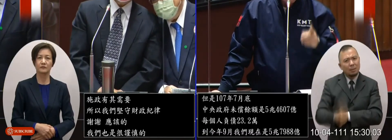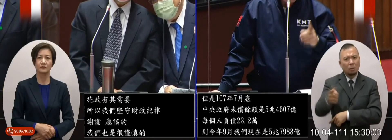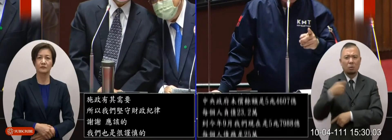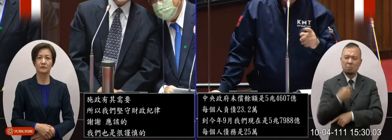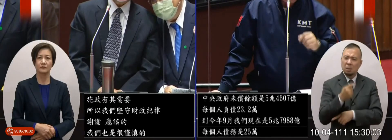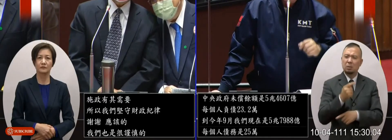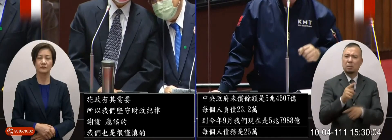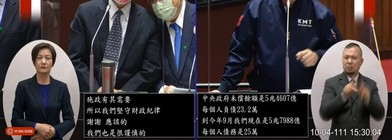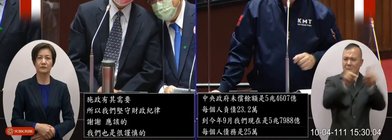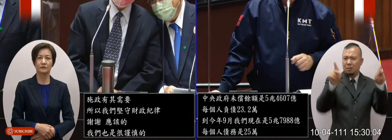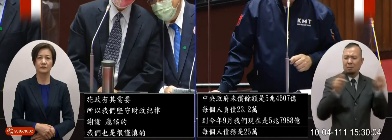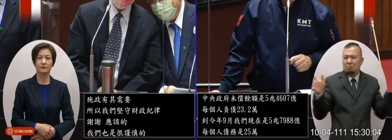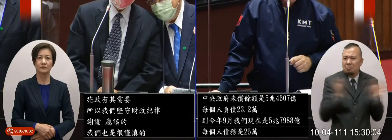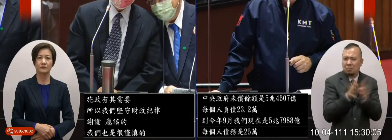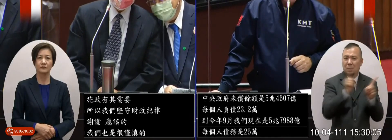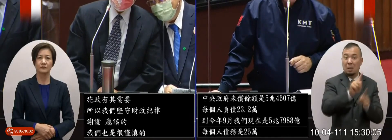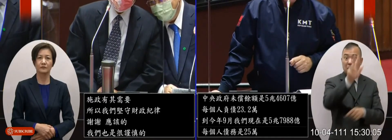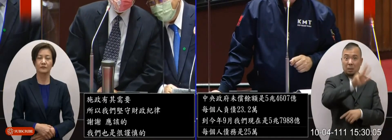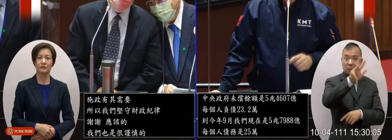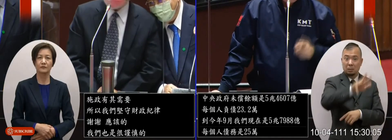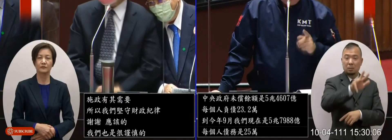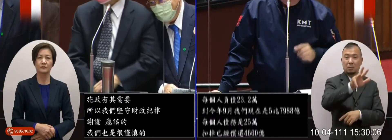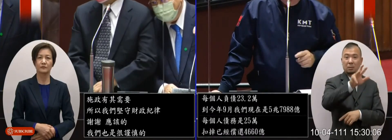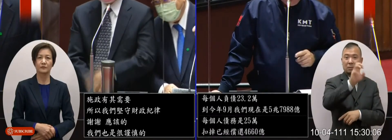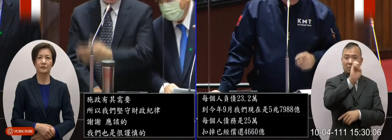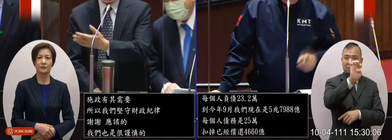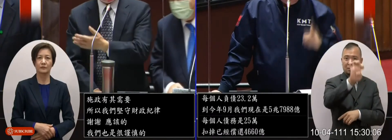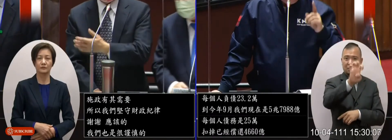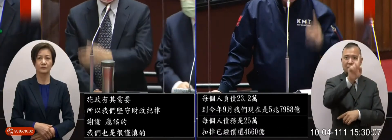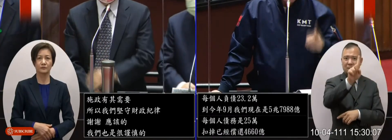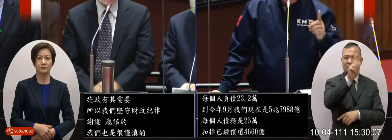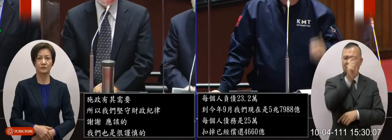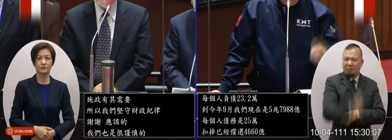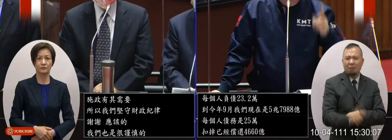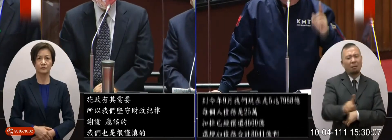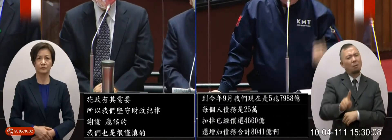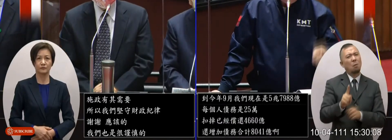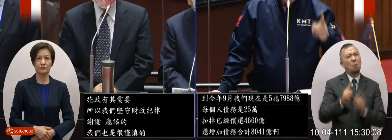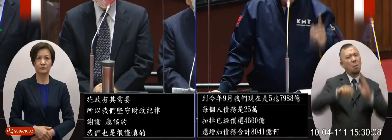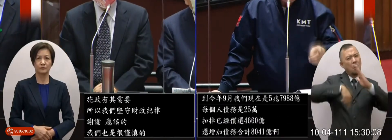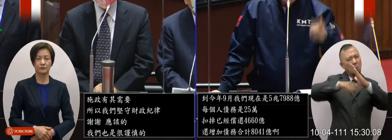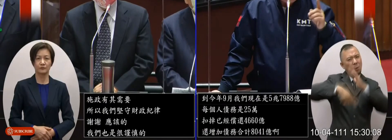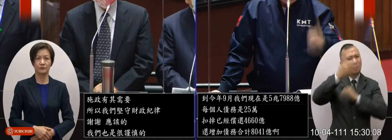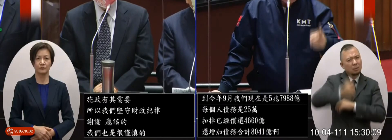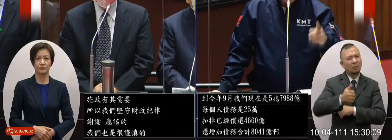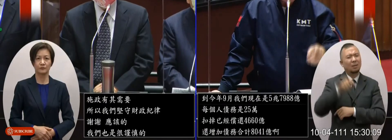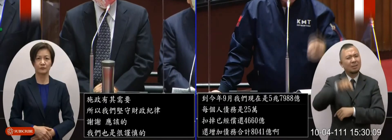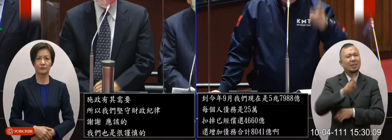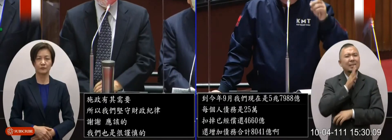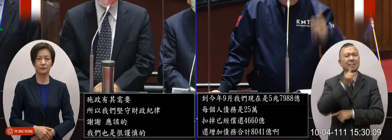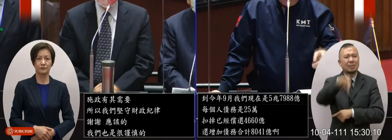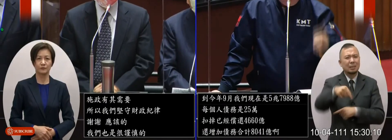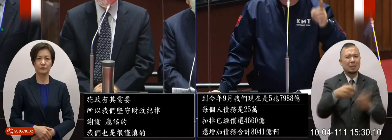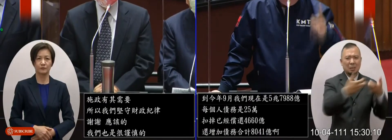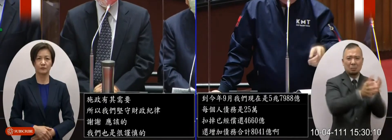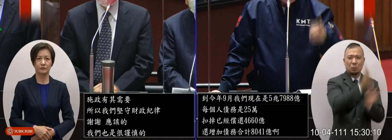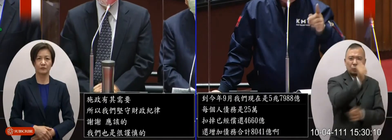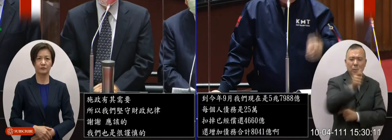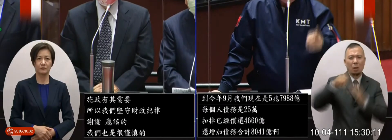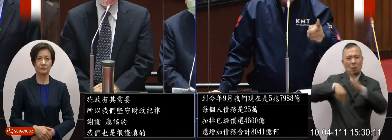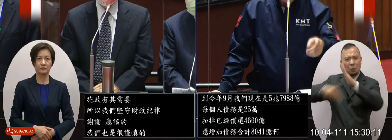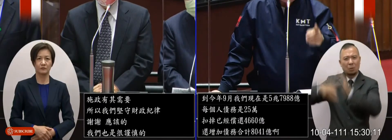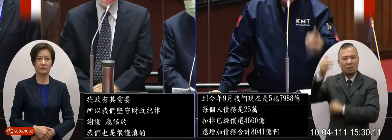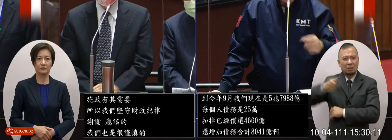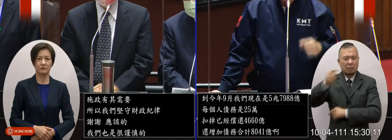计8041亿呀、啊，院长。这可是最会借钱的部长跟最会